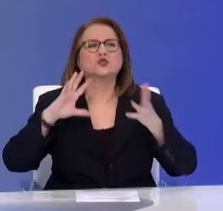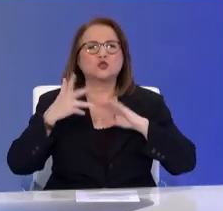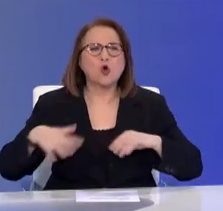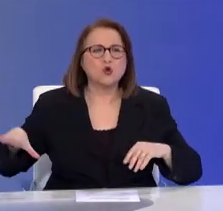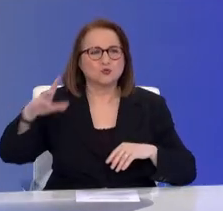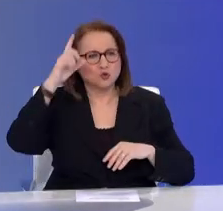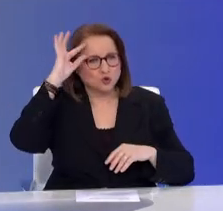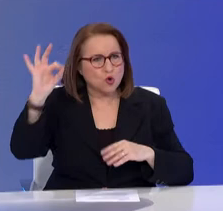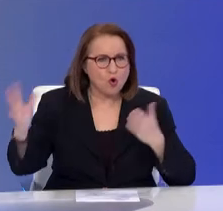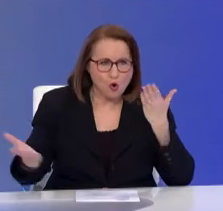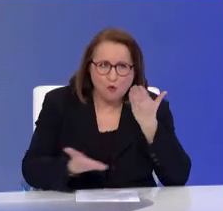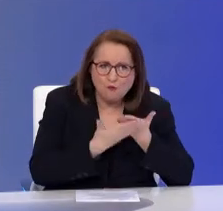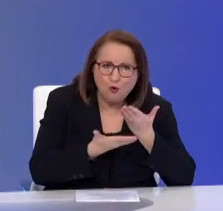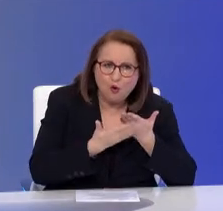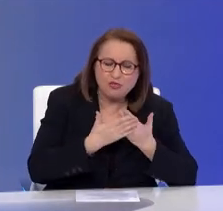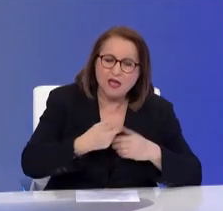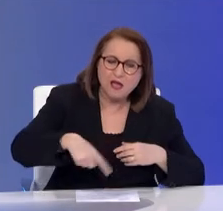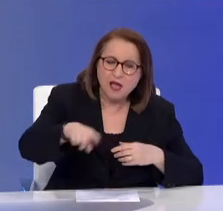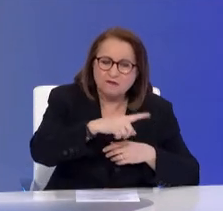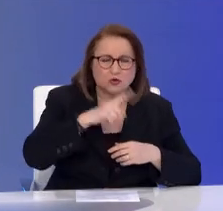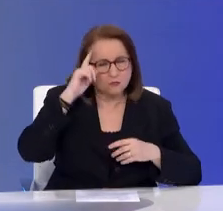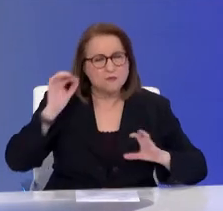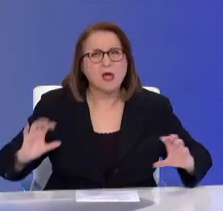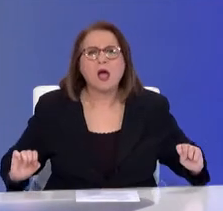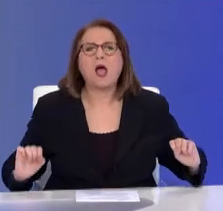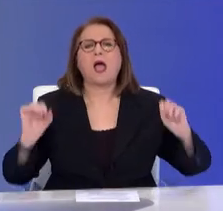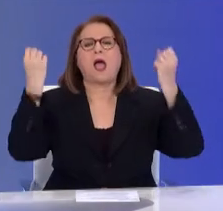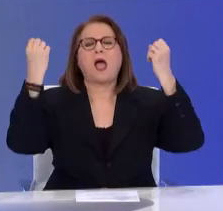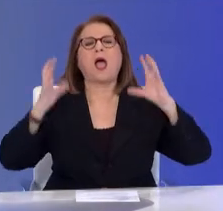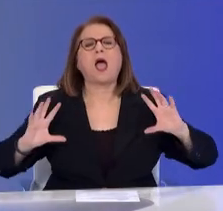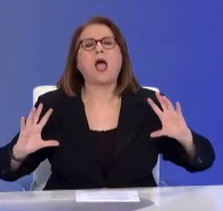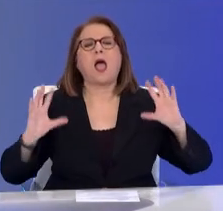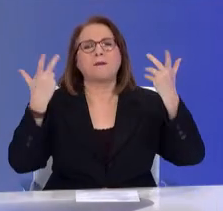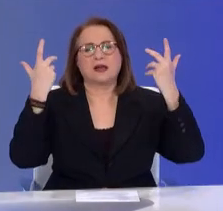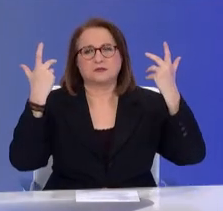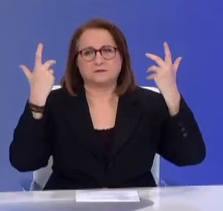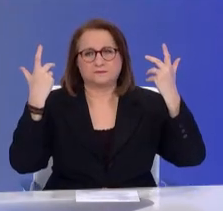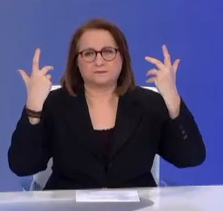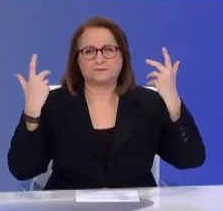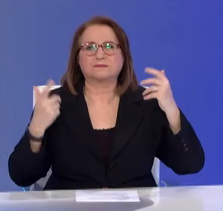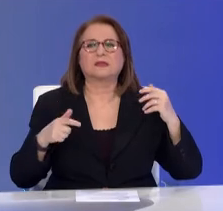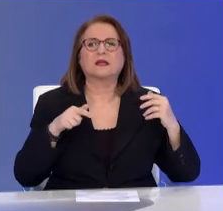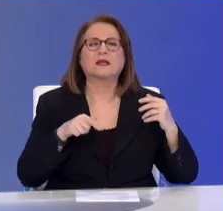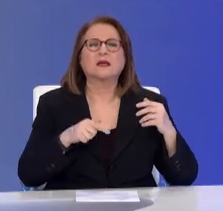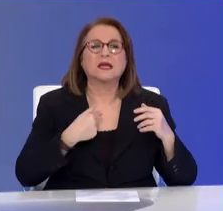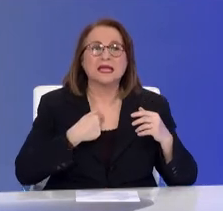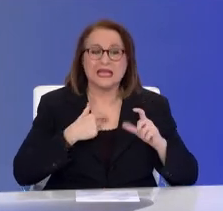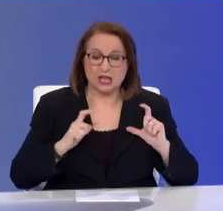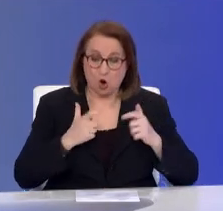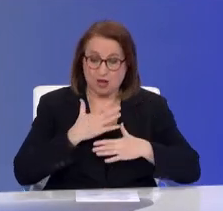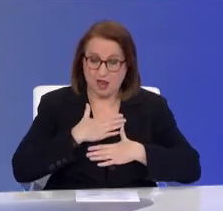εξέγερση των Ελλήνων. Η οικογένειά μου προέρχεται από την Αιγυπτιακή